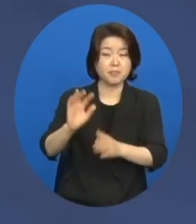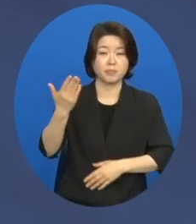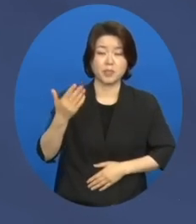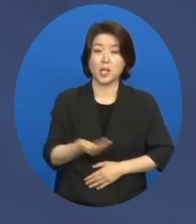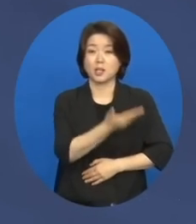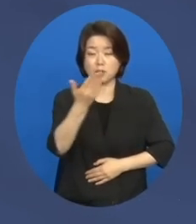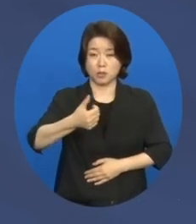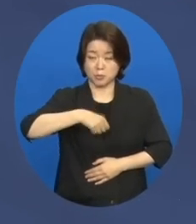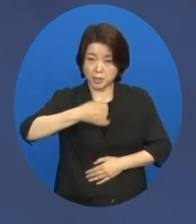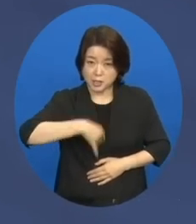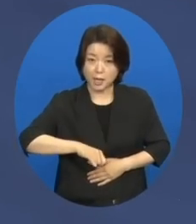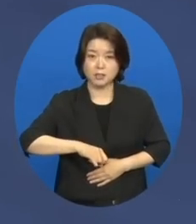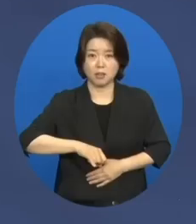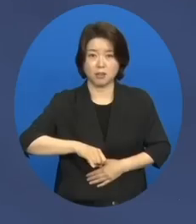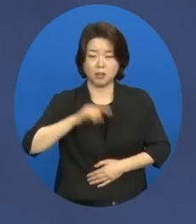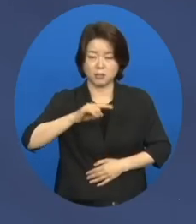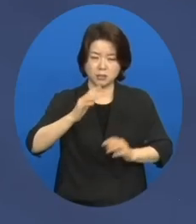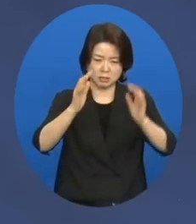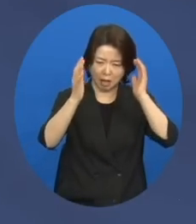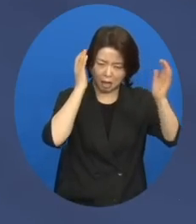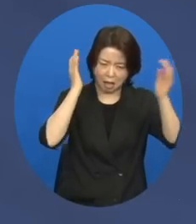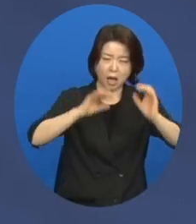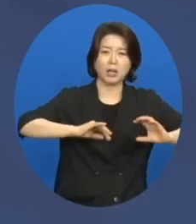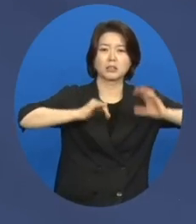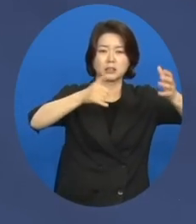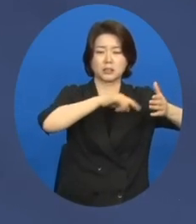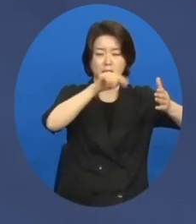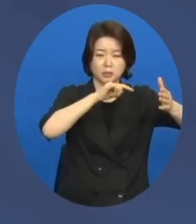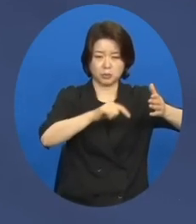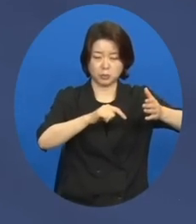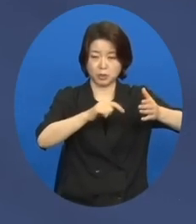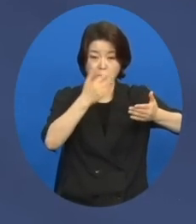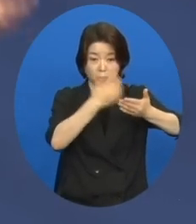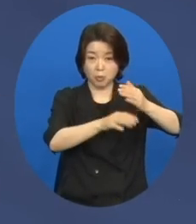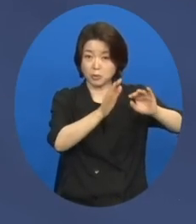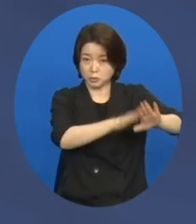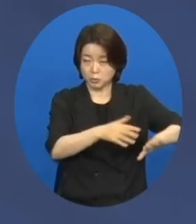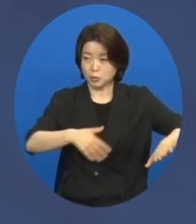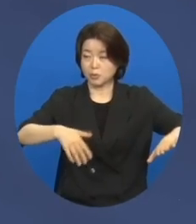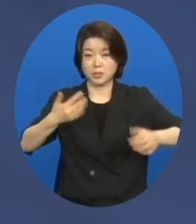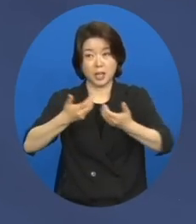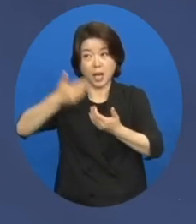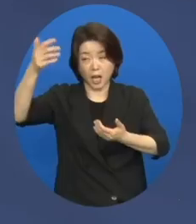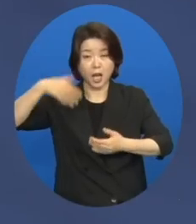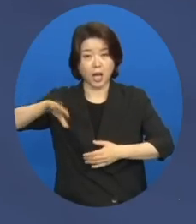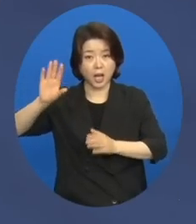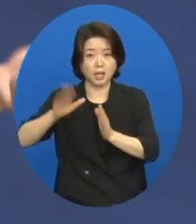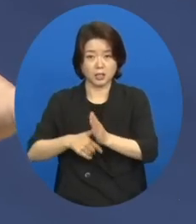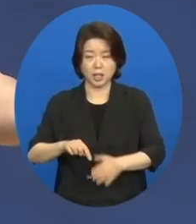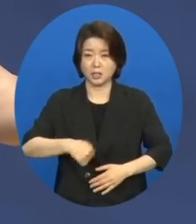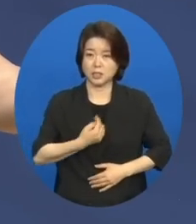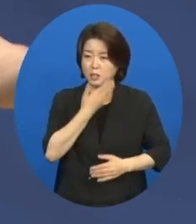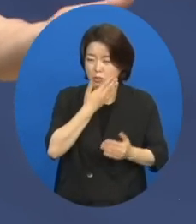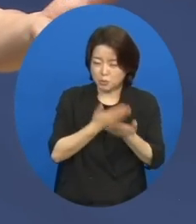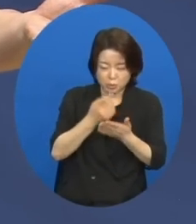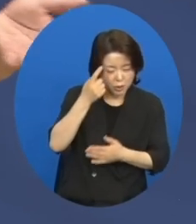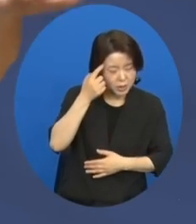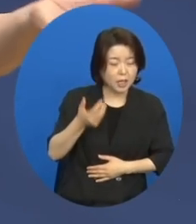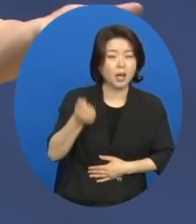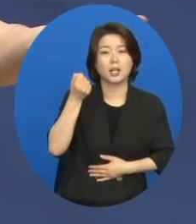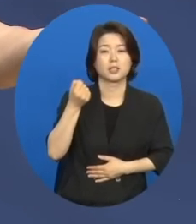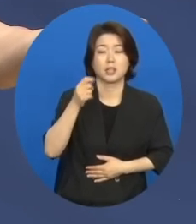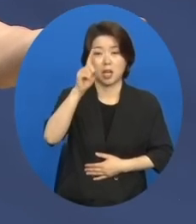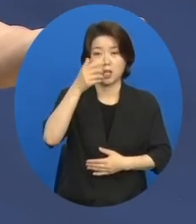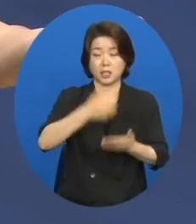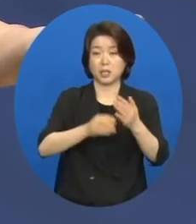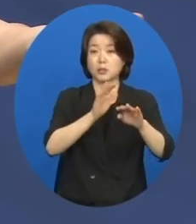여러분 자녀들을 이 혼돈스러운 세상에 남겨놓고 갈 때 부모가 자식에게 가장 자기가 소중하게 생각하는 걸